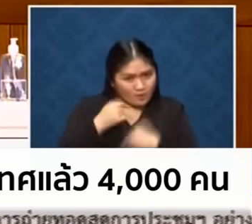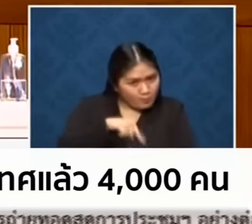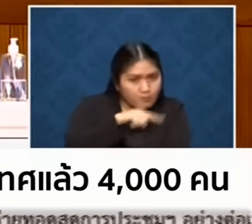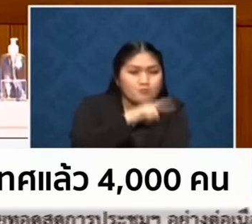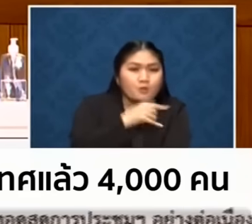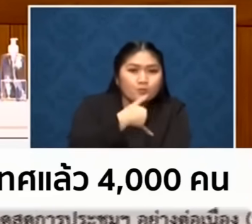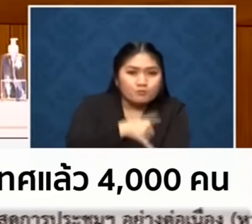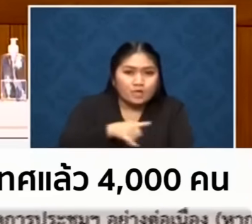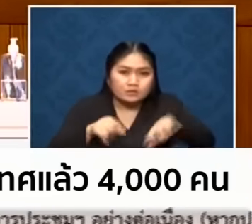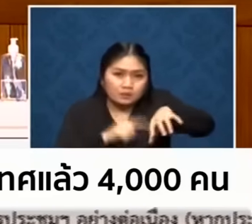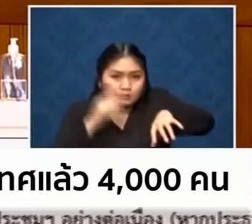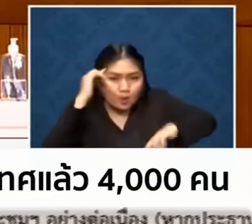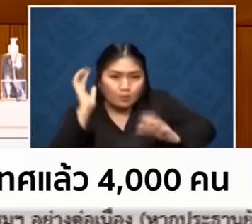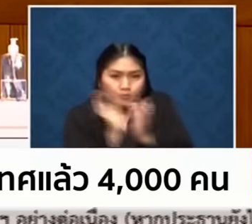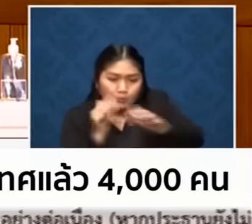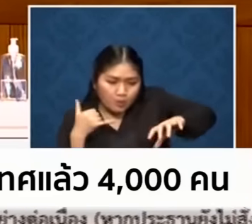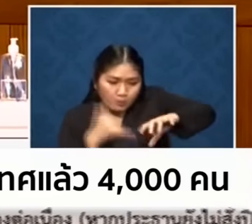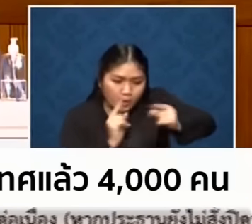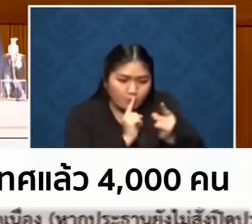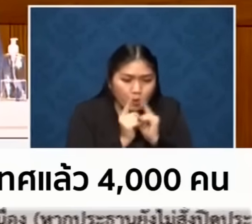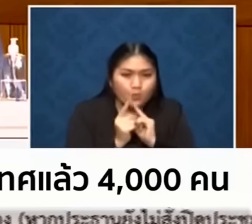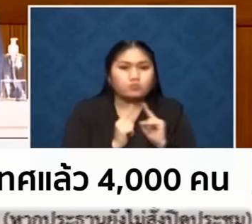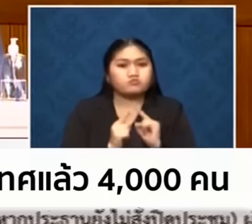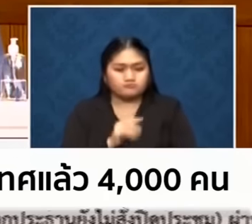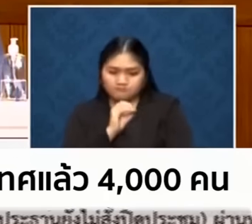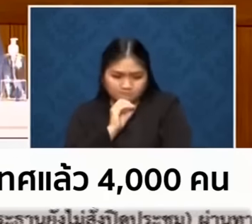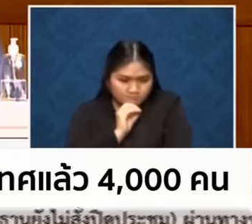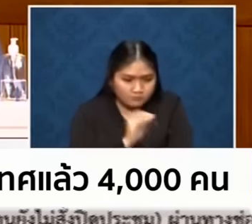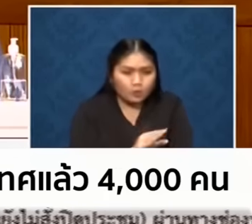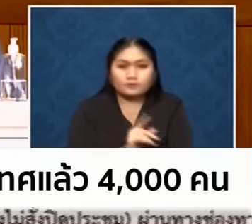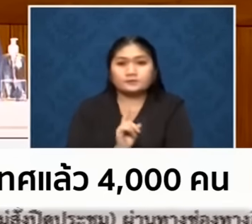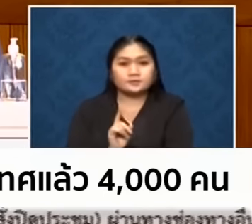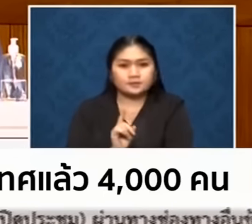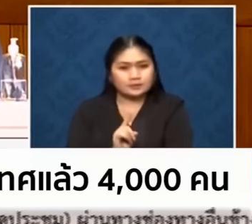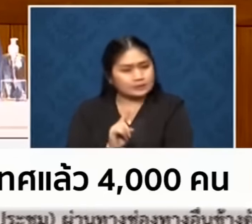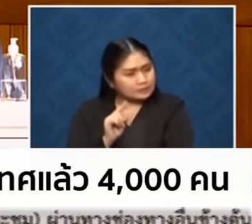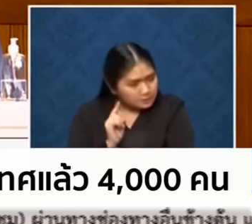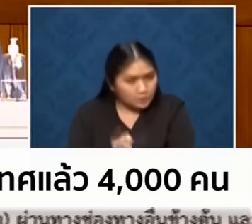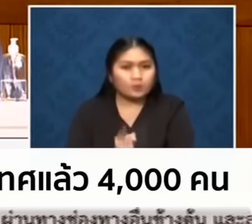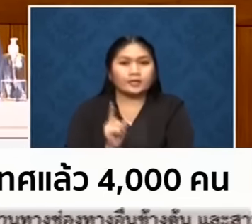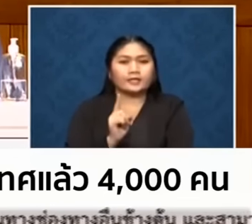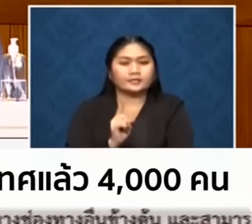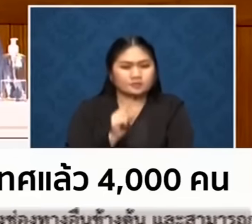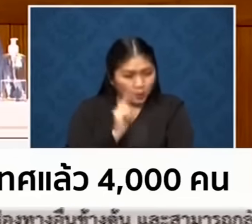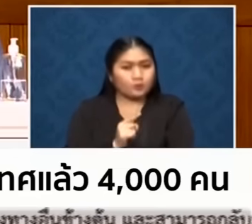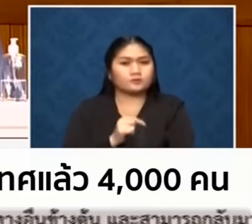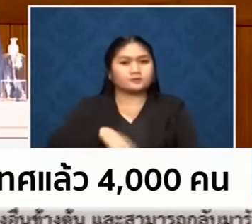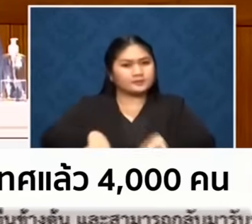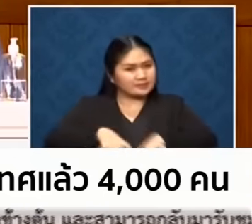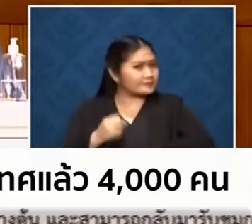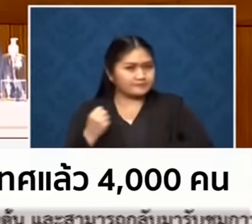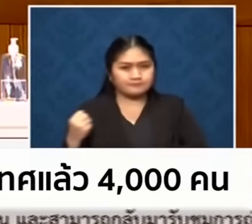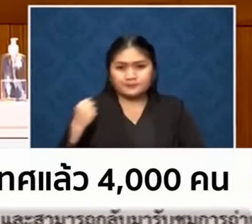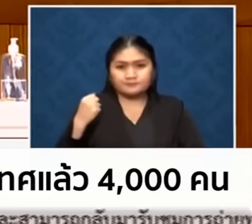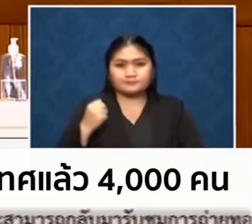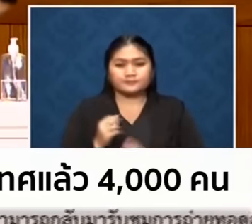บ ก็ เอื้อประโยชน์อะหมายถึงว่าก็พยายามชี้แจงทำความเข้าใจอะกับพรรคพวกฝ่ายพรรคร่วมรัฐบาลเองเป็นคนชงและนายก